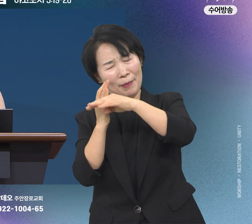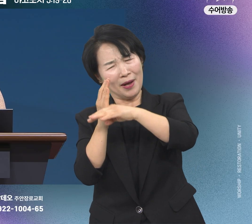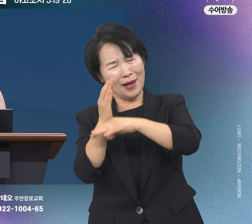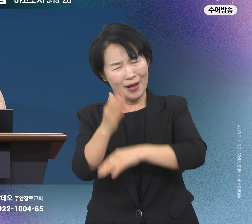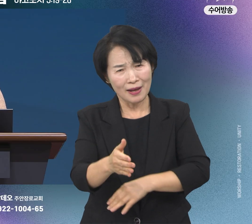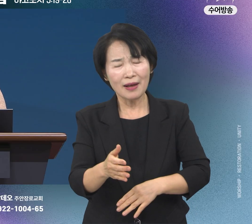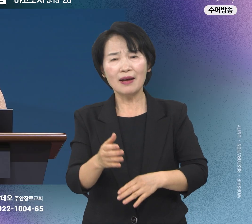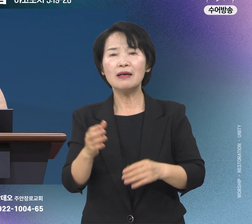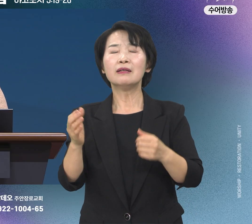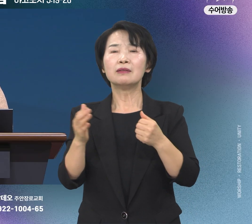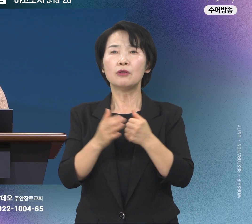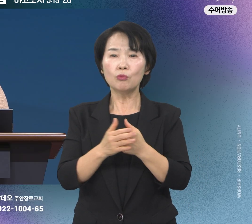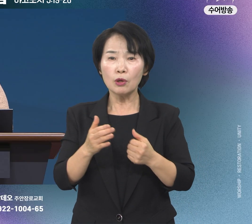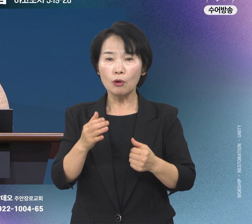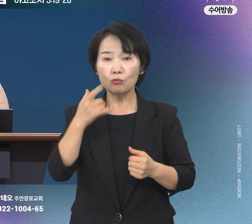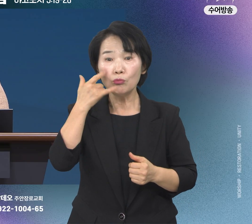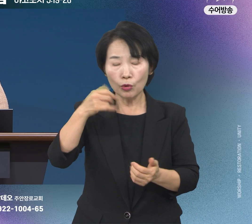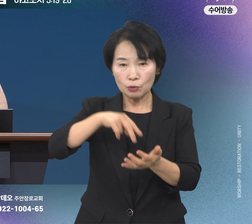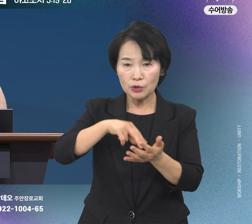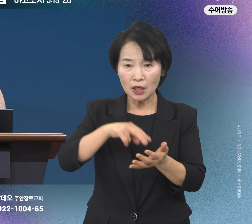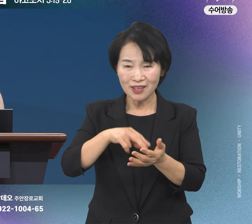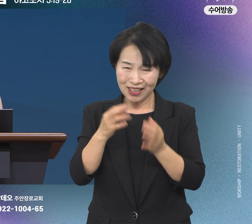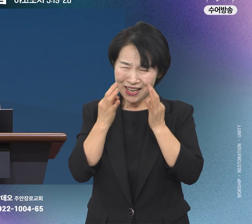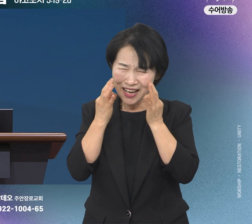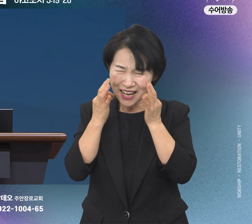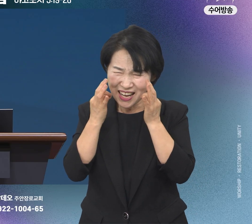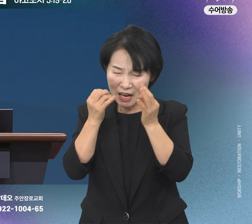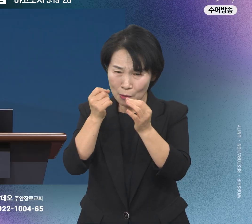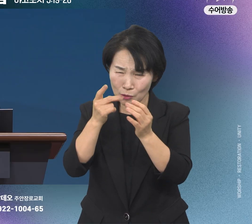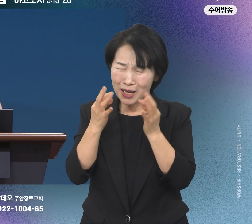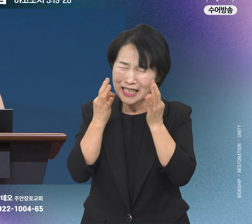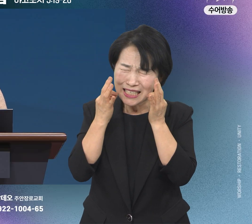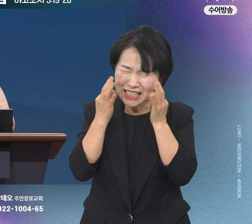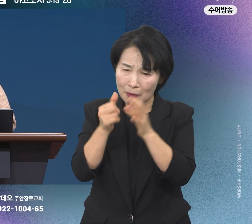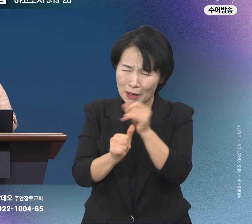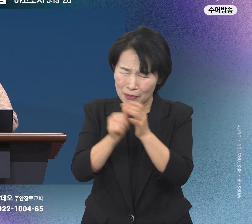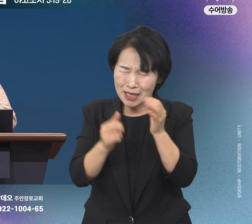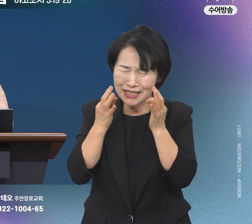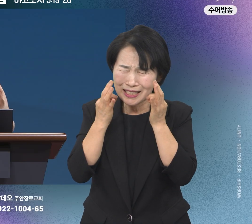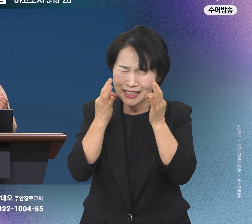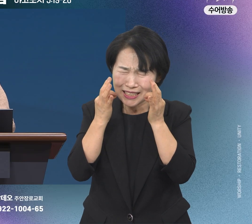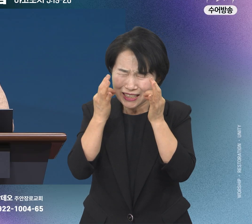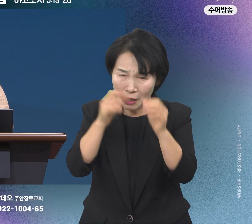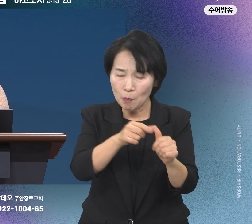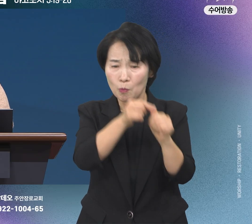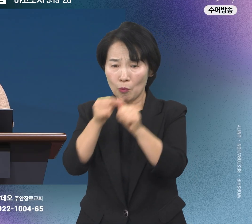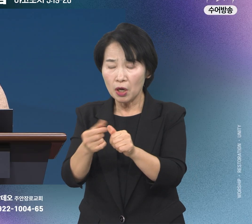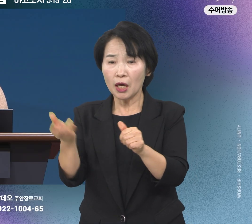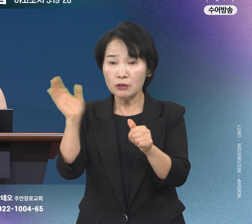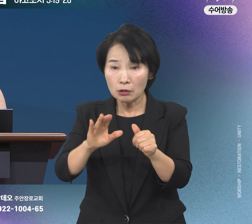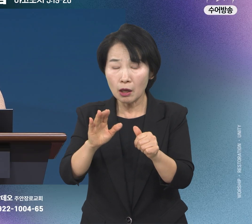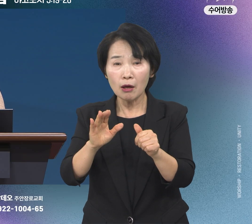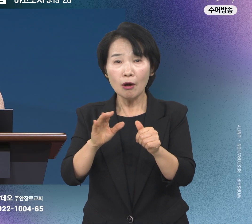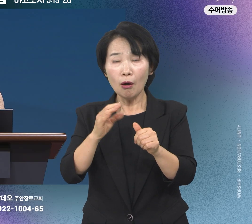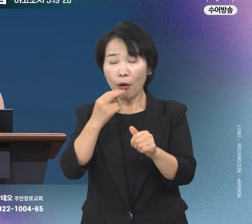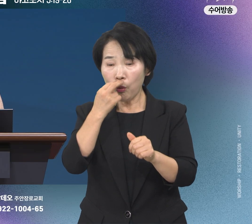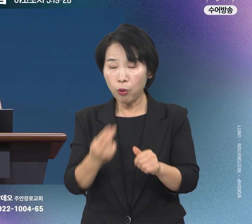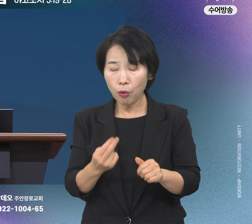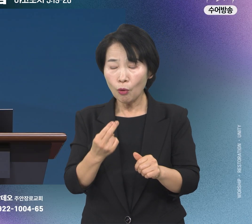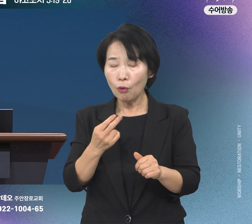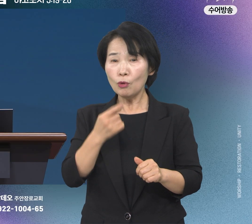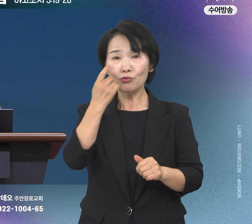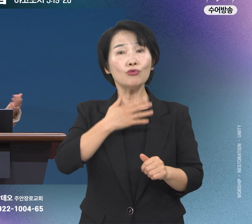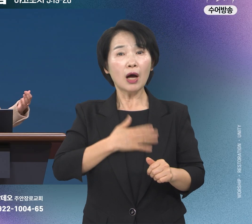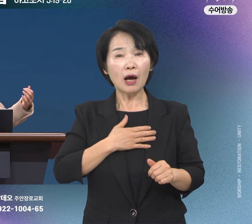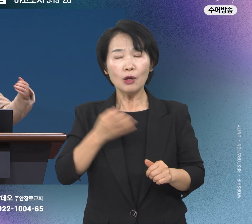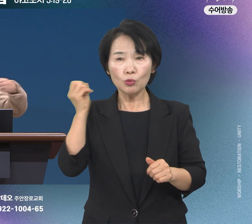어떻게 해서 구해낸 딸인데, 정말 어떻게 해서 구해낸 딸인데 죽으려고 하니까 항상 잠에 드실